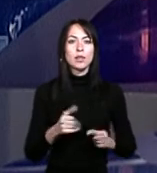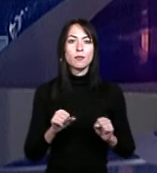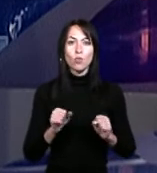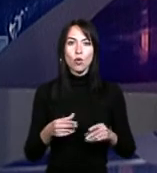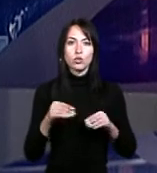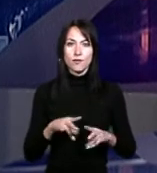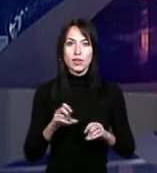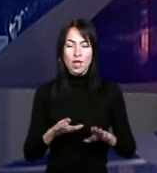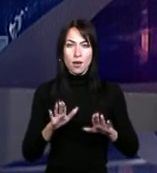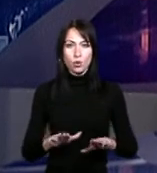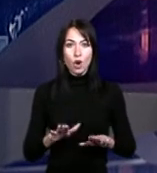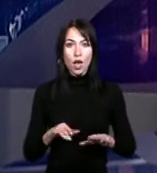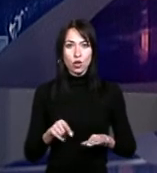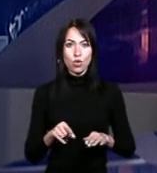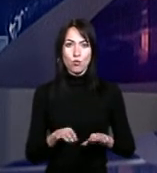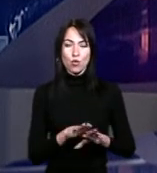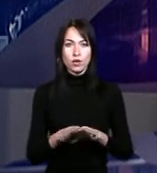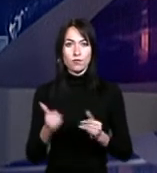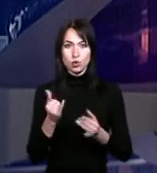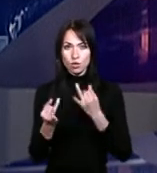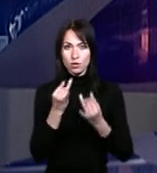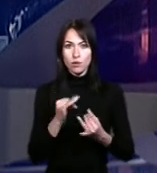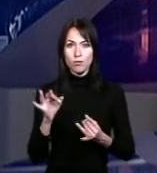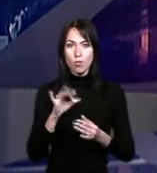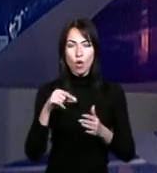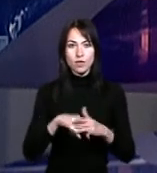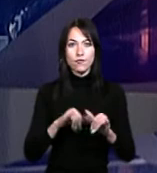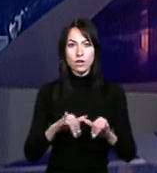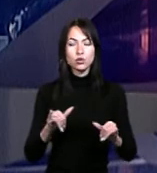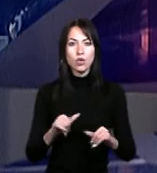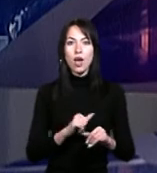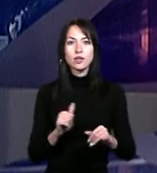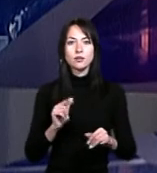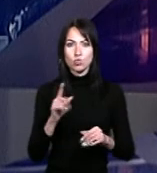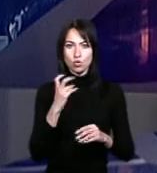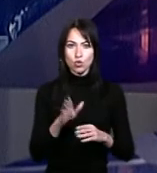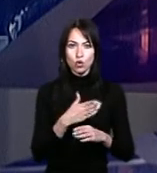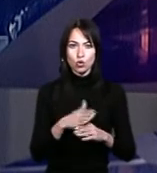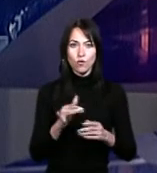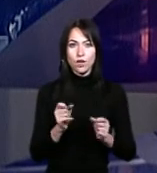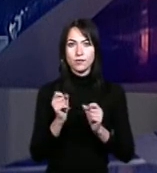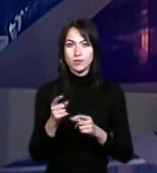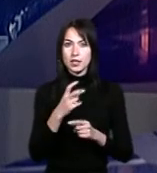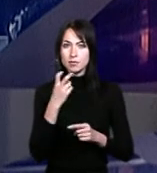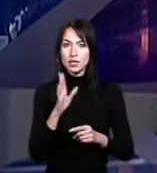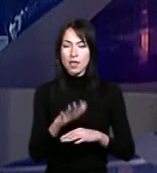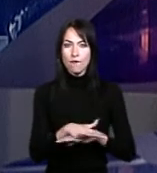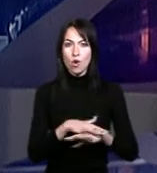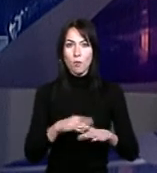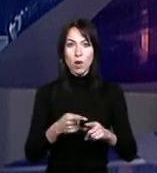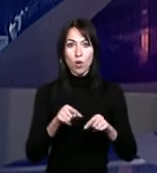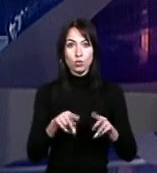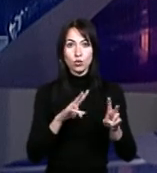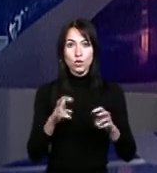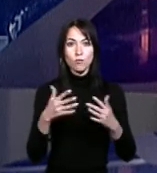вирішити на локальному рівні. Сьогодні говоримо про інфраструктуру, а саме сортування та вивезення сміття у громадах. Цю